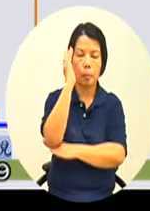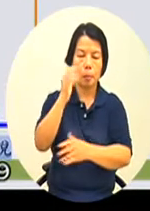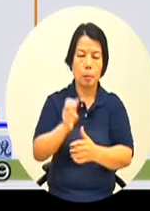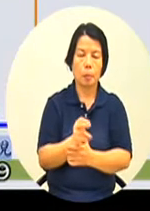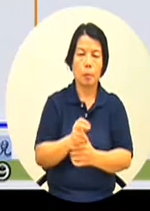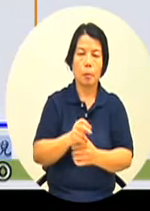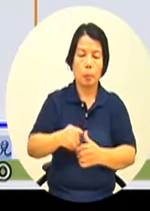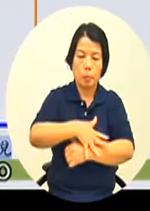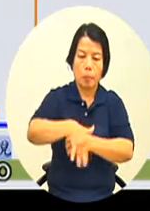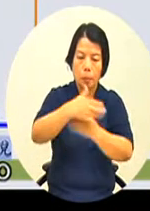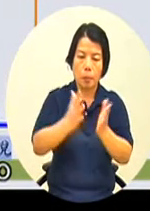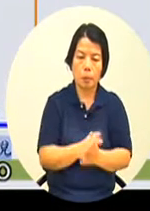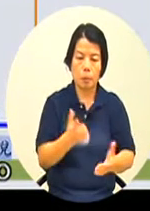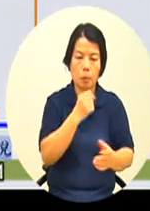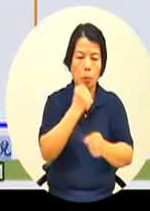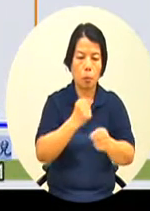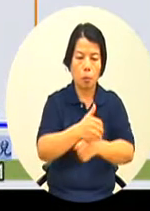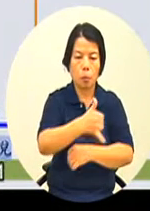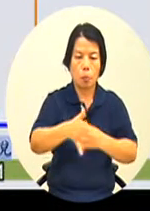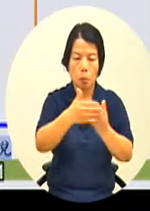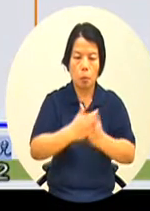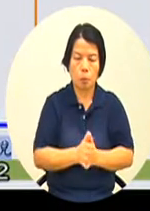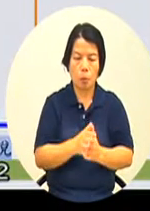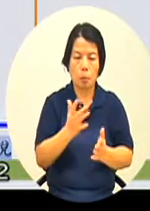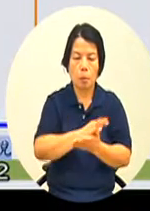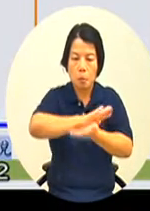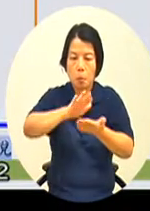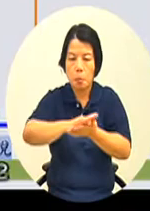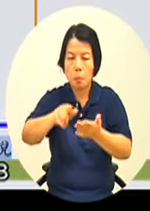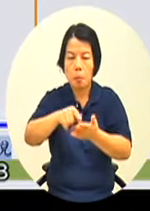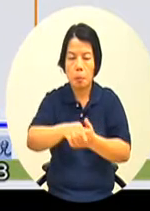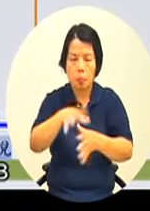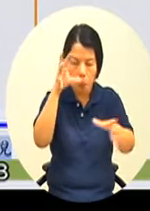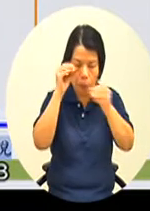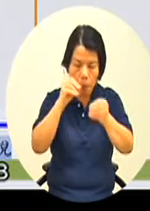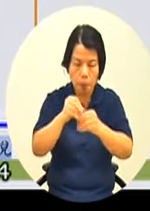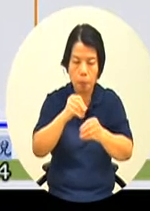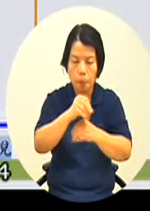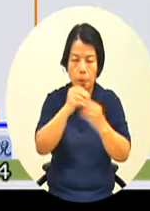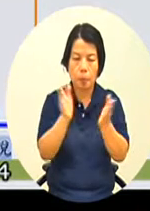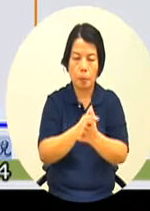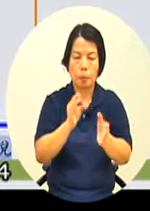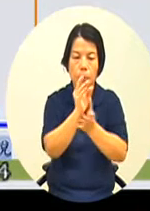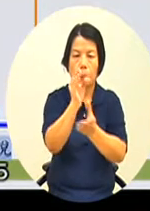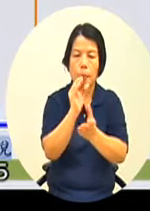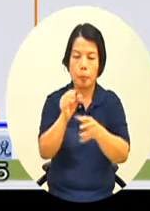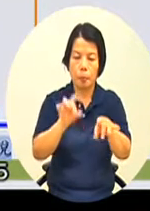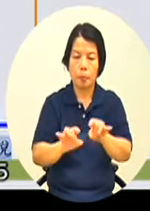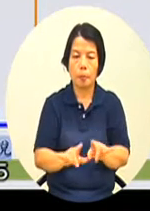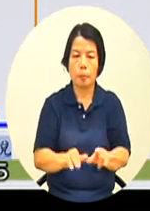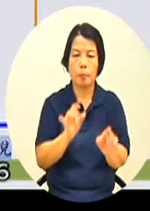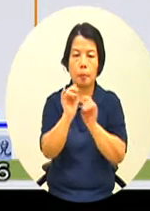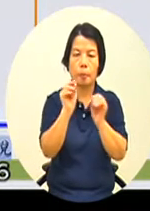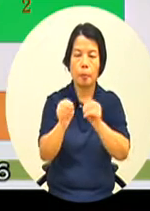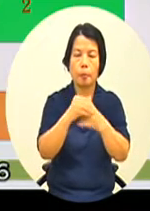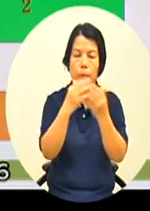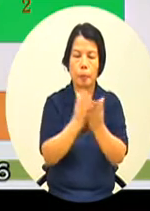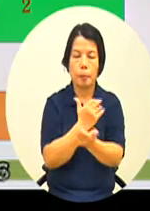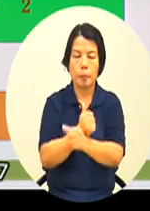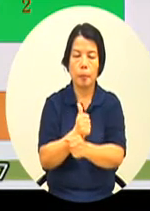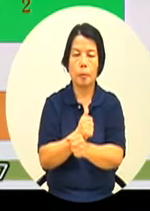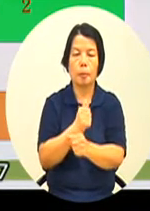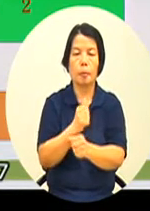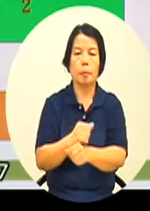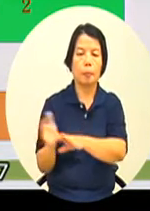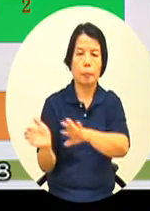动员工廉政伦理规范的相关建档、查考等作业。第五个部分，我们强